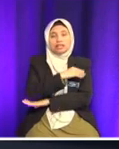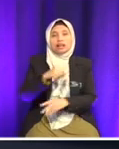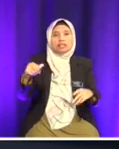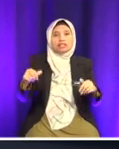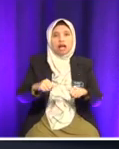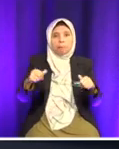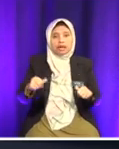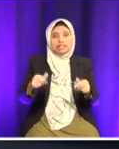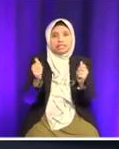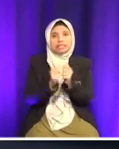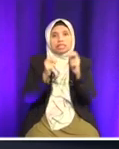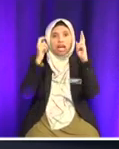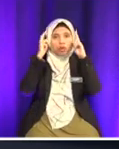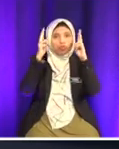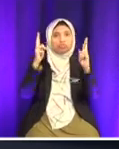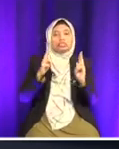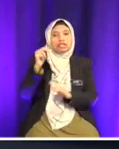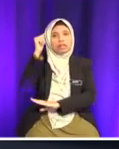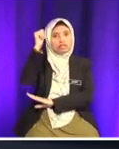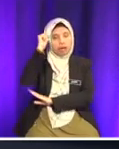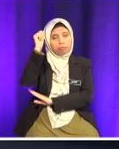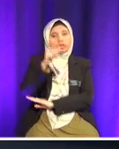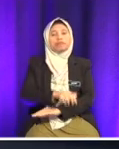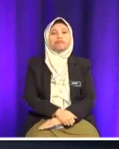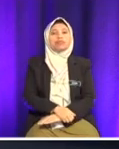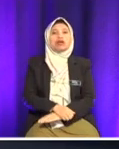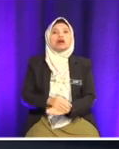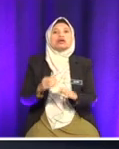kita yaitu Ustaz Muhammad Amri mathusein